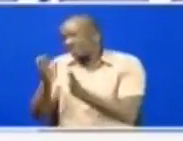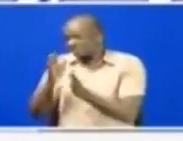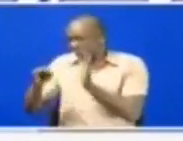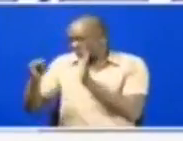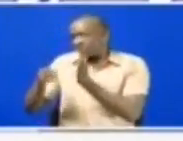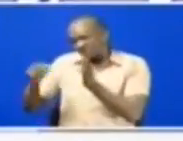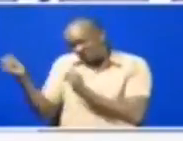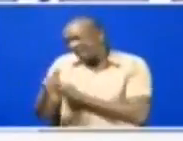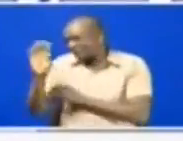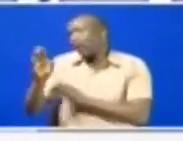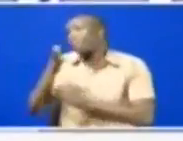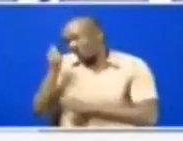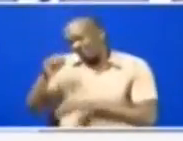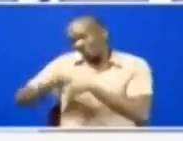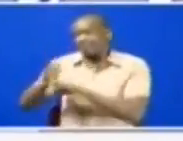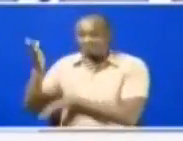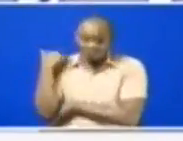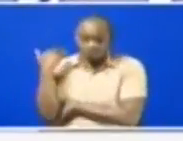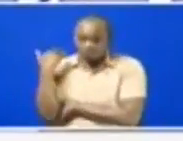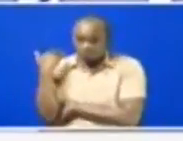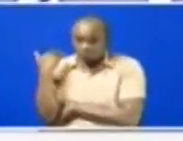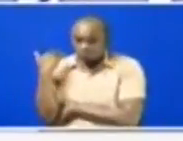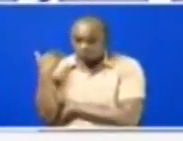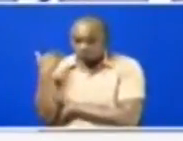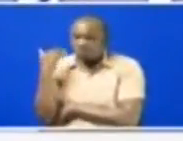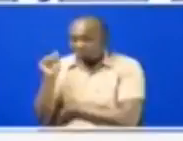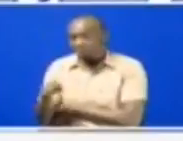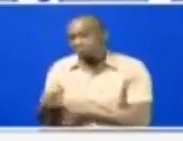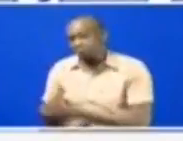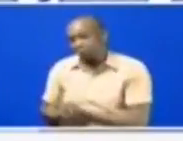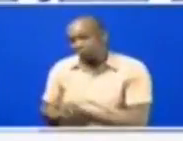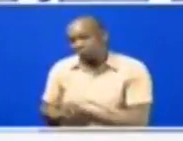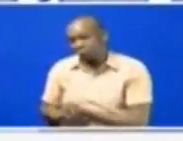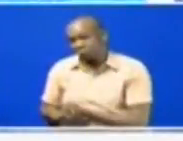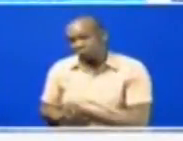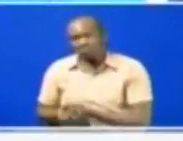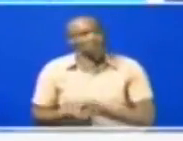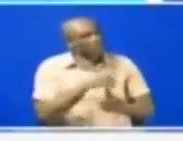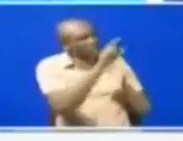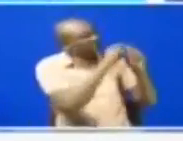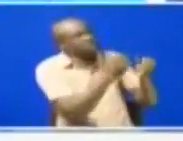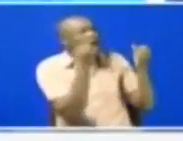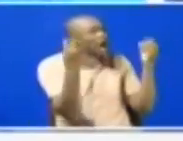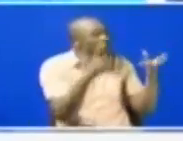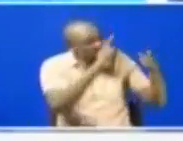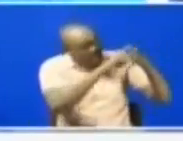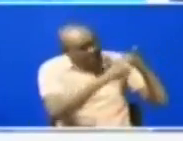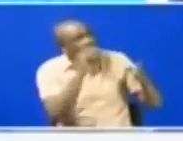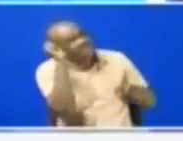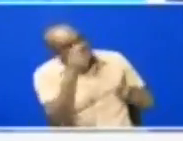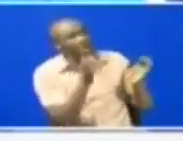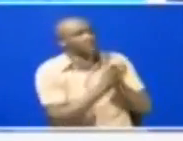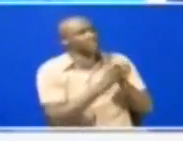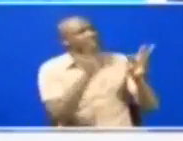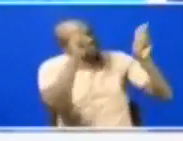wa mishahara zao ziko vizuri kidogo kushinda hiyo wakati wetu. Mm-hmm. Ndio. Yeah. Na umechezea timu ngapi hapa Kenya na vile